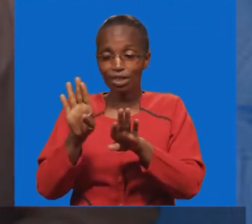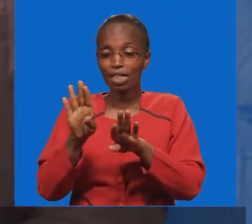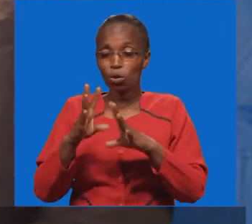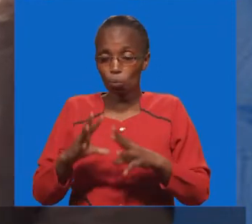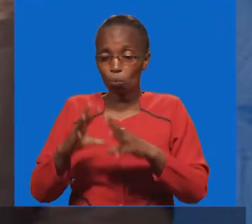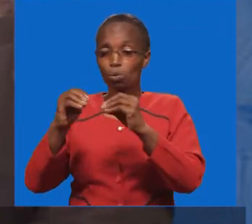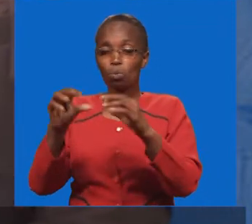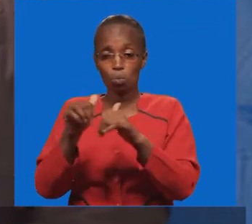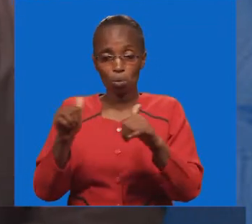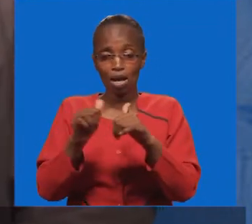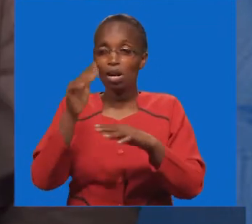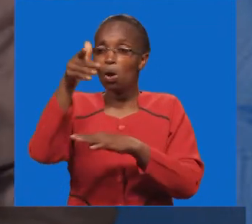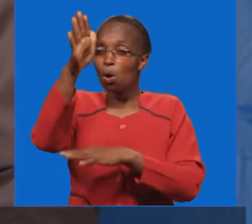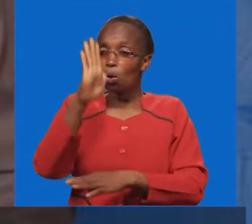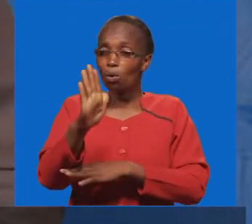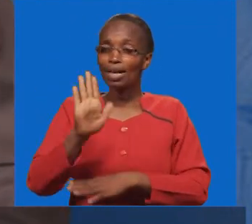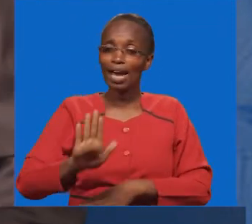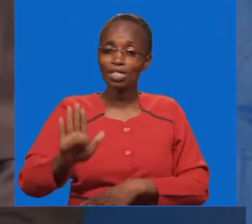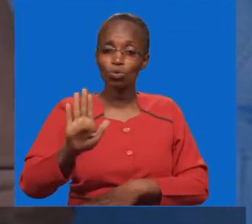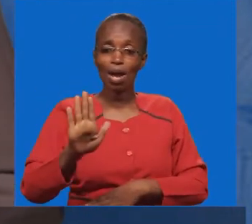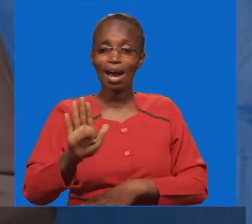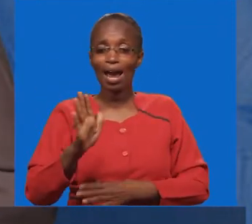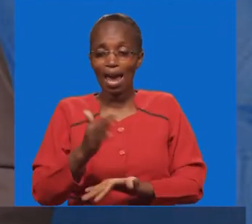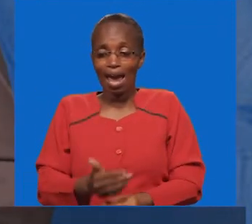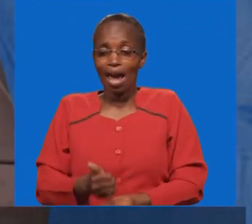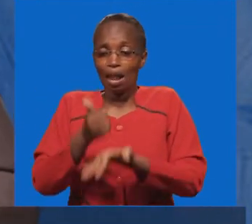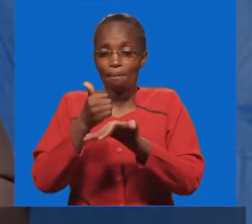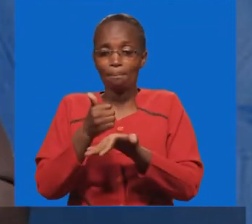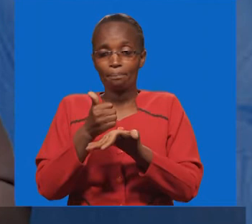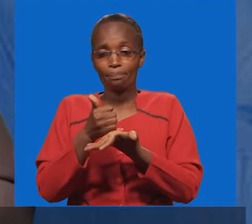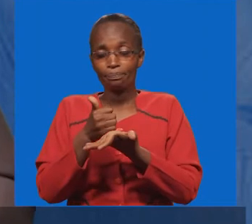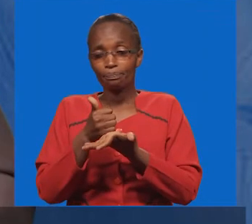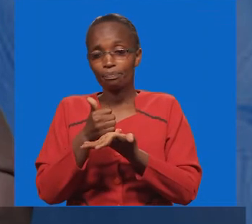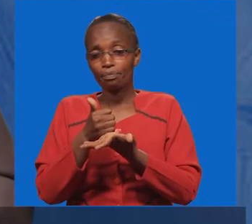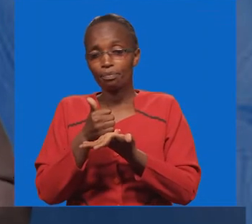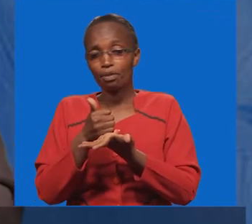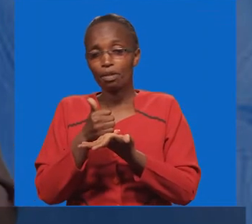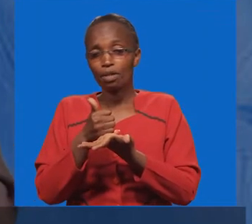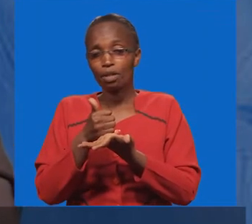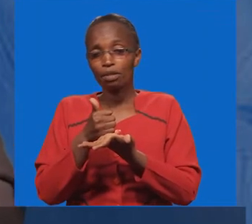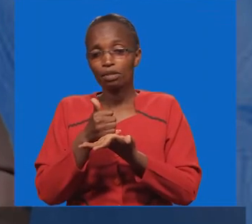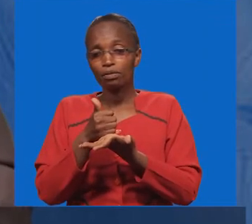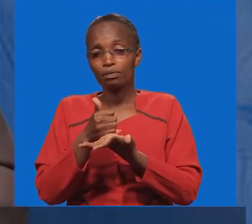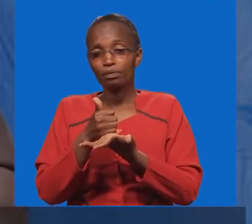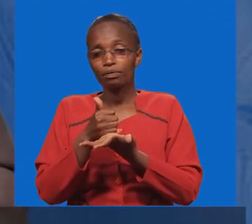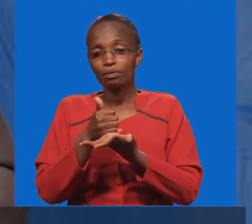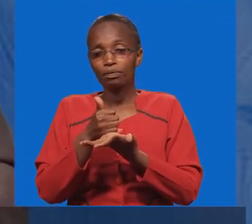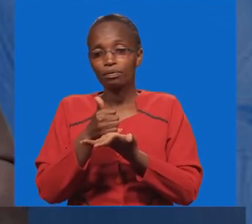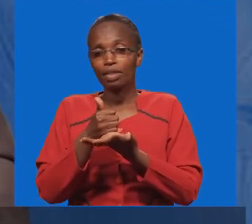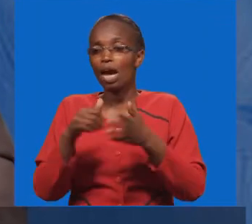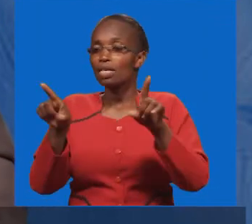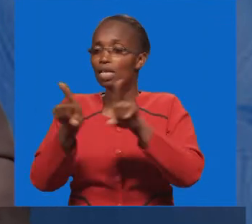kuhakikisha kana kwamba kila kitu iko sawa. Maana Bwana ndiye mchungaji wako. Ukiangalia katika kitabu cha